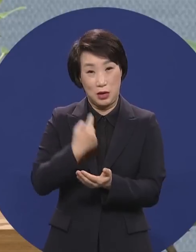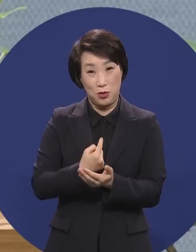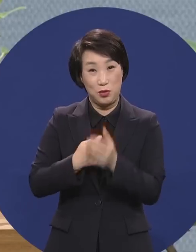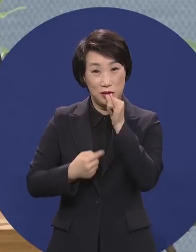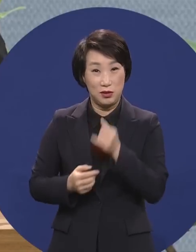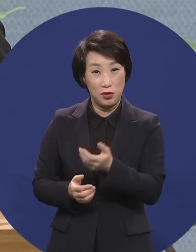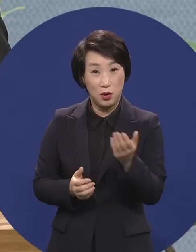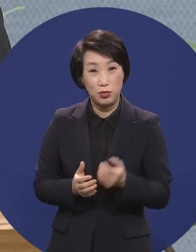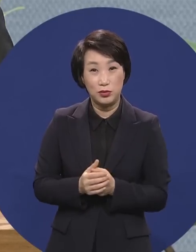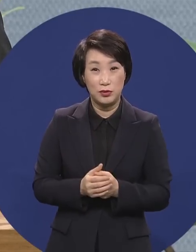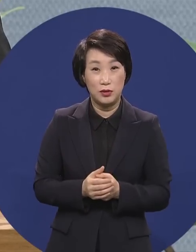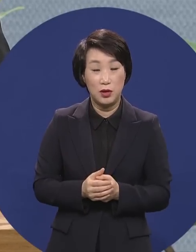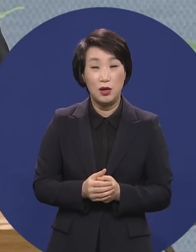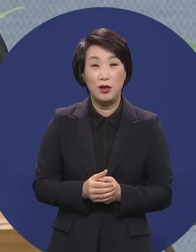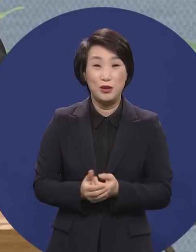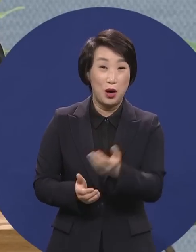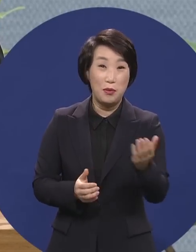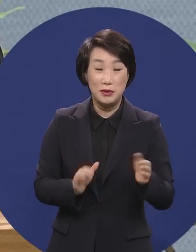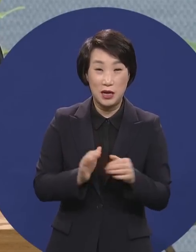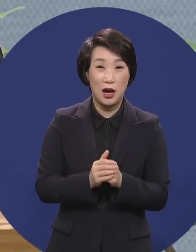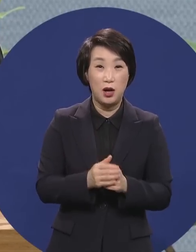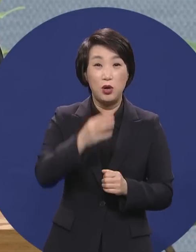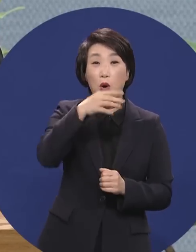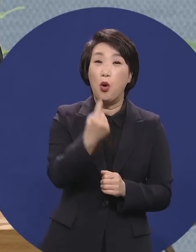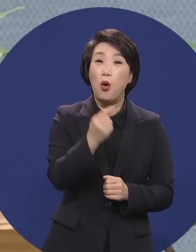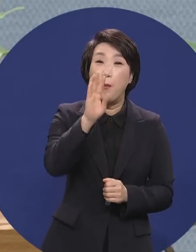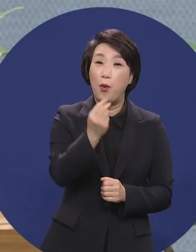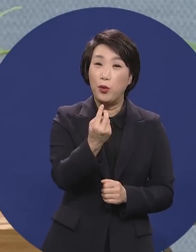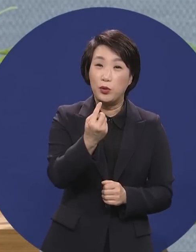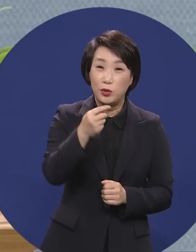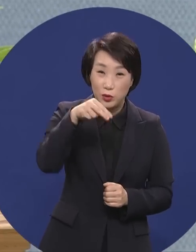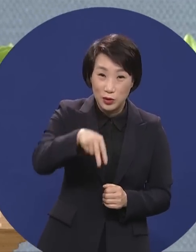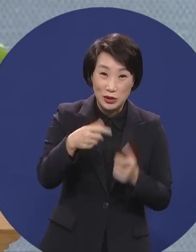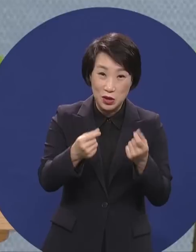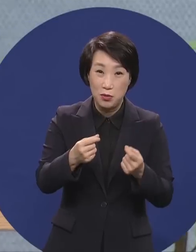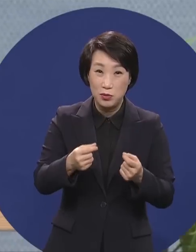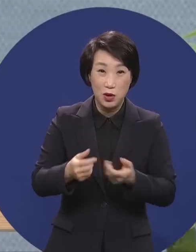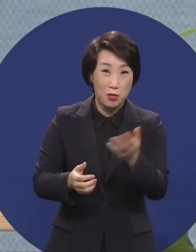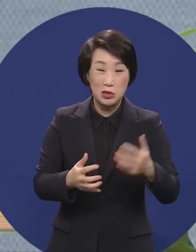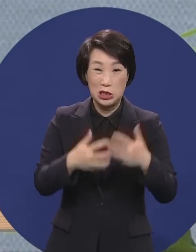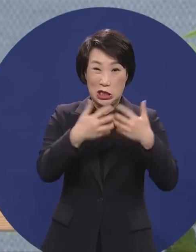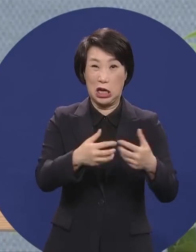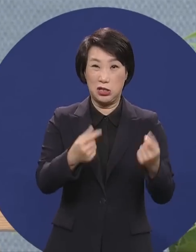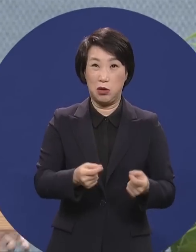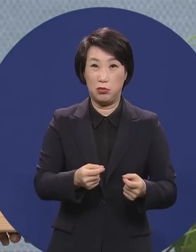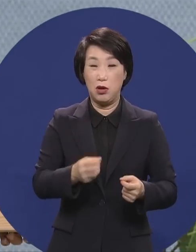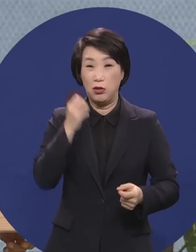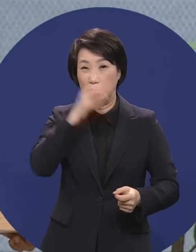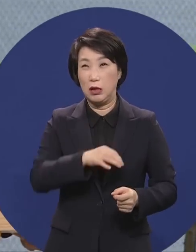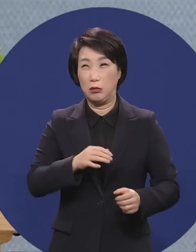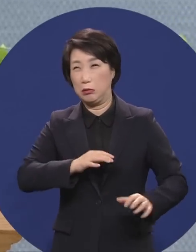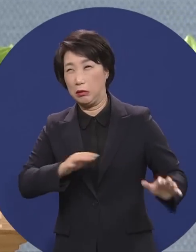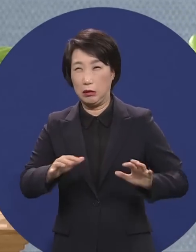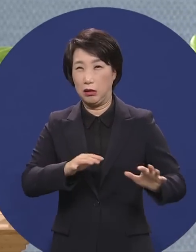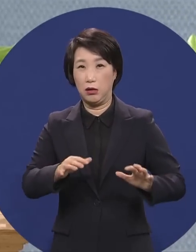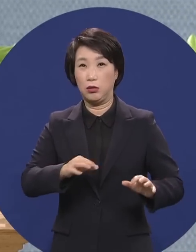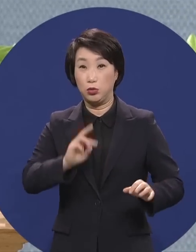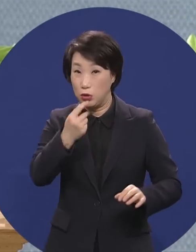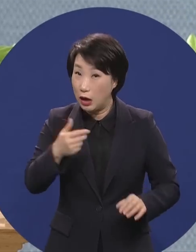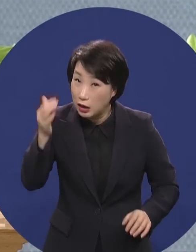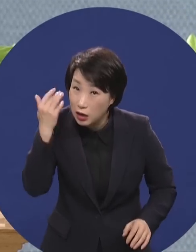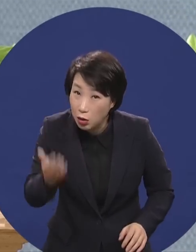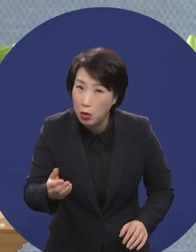것이지 그냥 여러분 로봇처럼 기계적으로 움직여서 돌아갑니까? 아니라 이 말이에요.